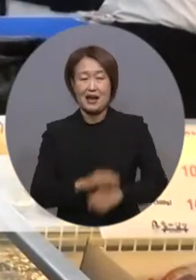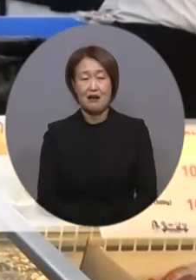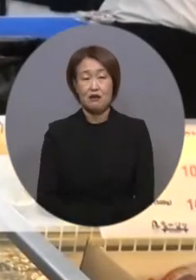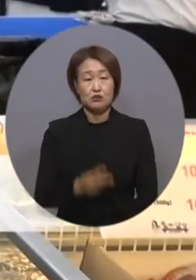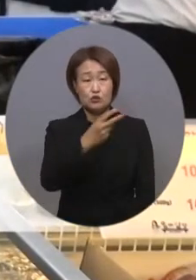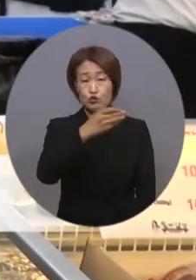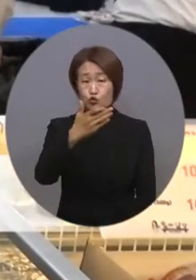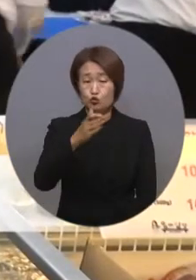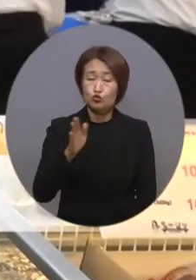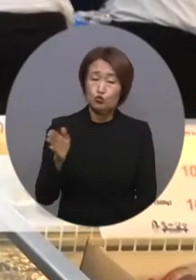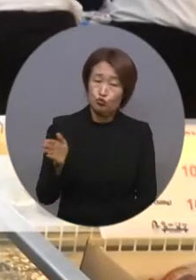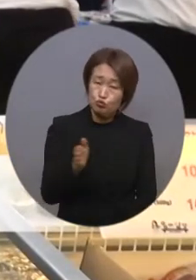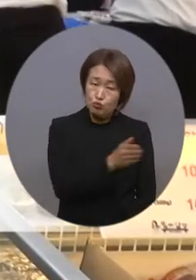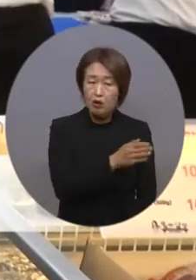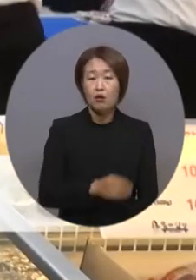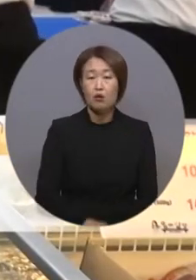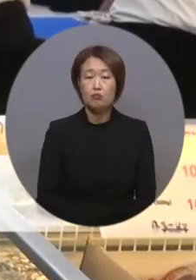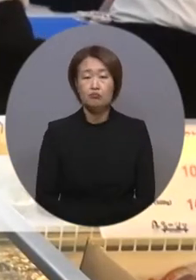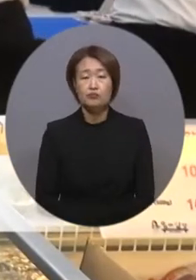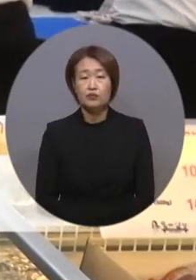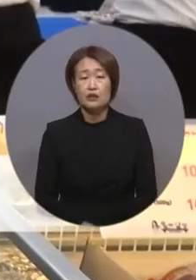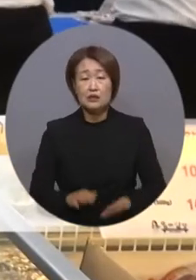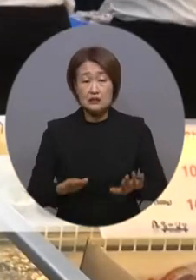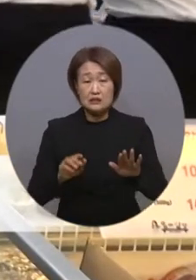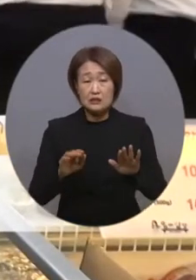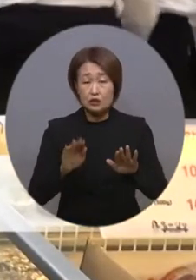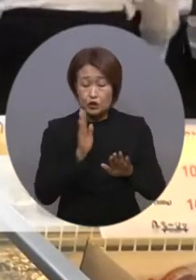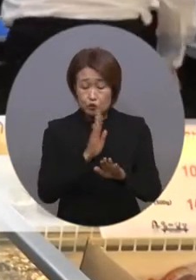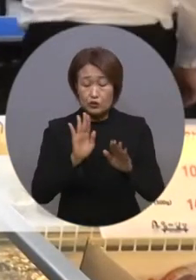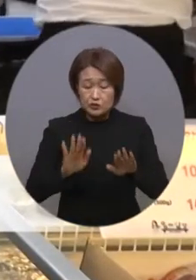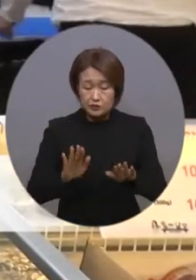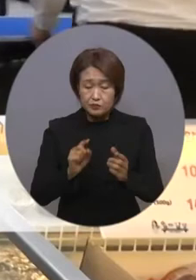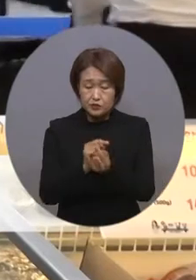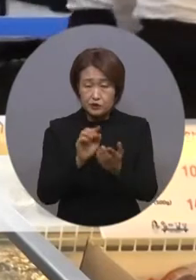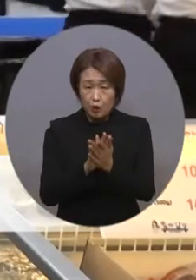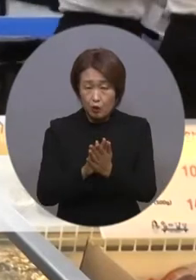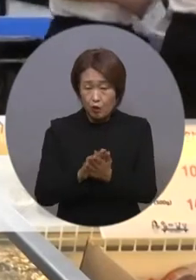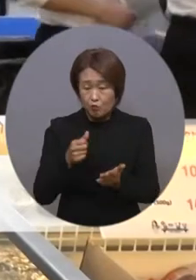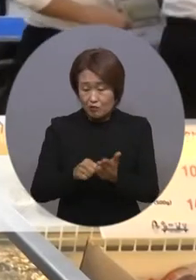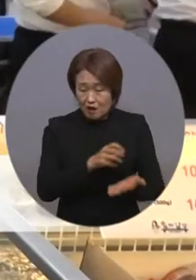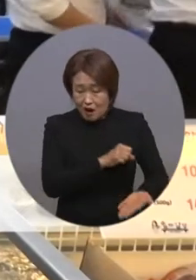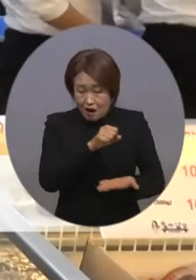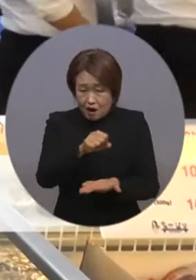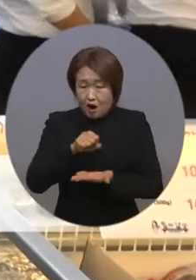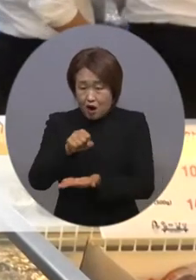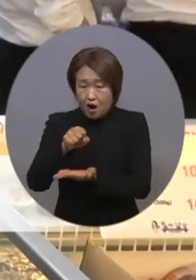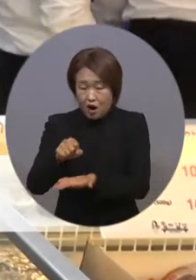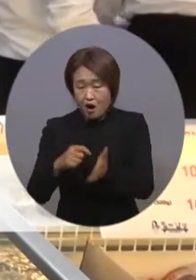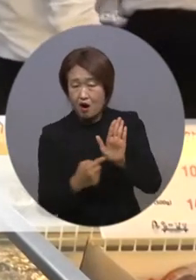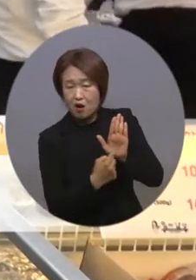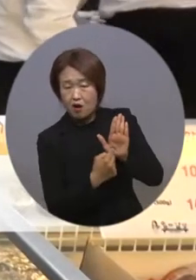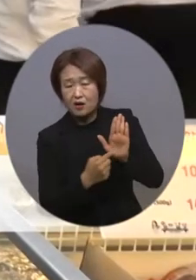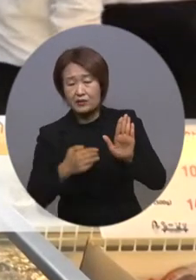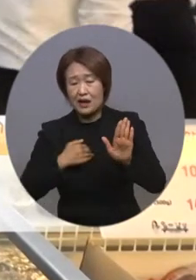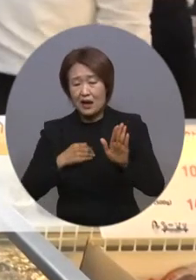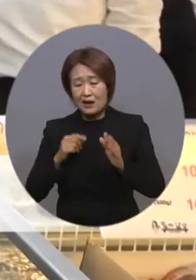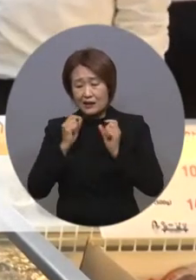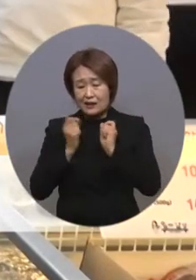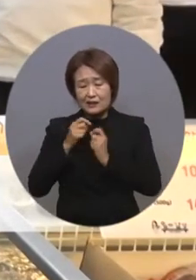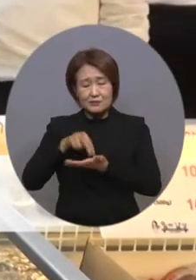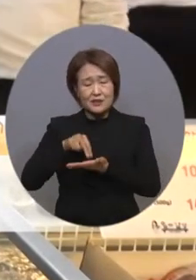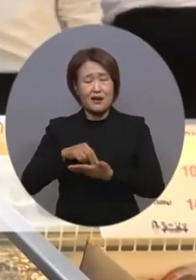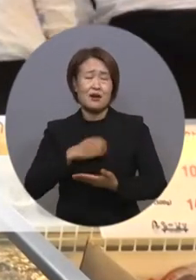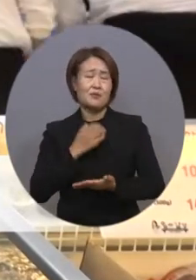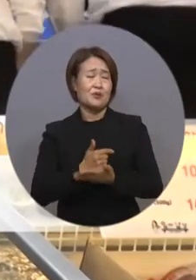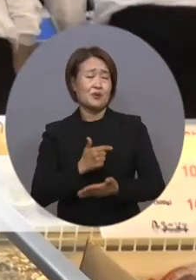발효엑스포가 오프라인으로 주최를 하게 돼서 너무 저희 입장에서는 소상공인 입장에서는 감동스럽고요. 그리고